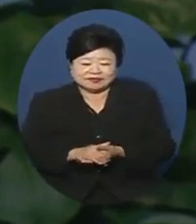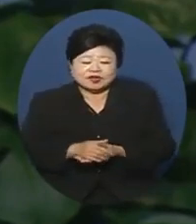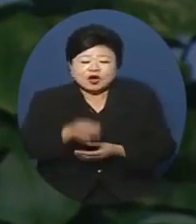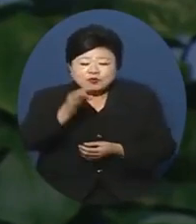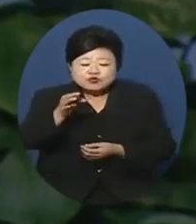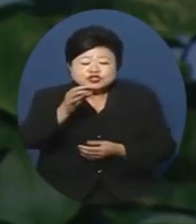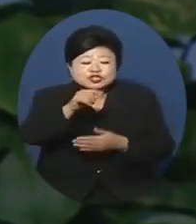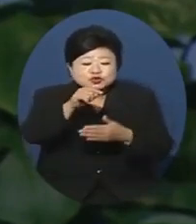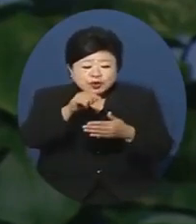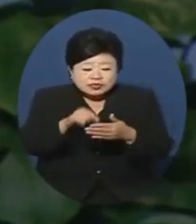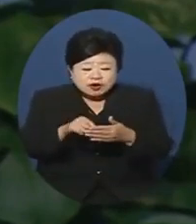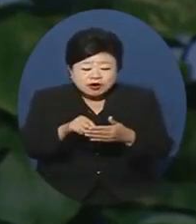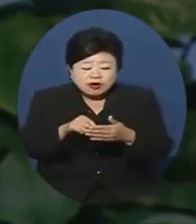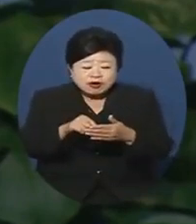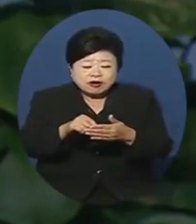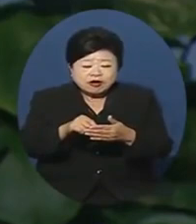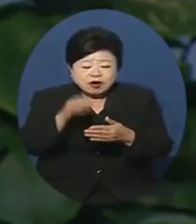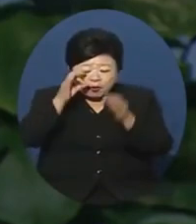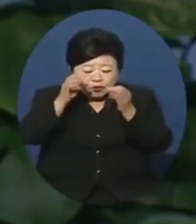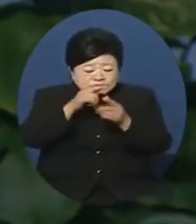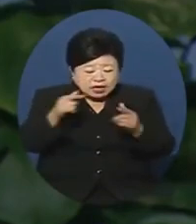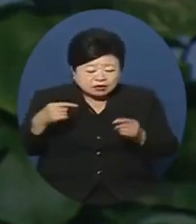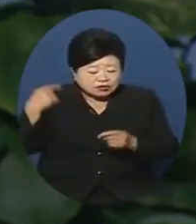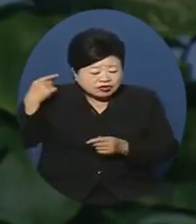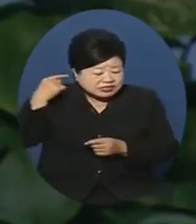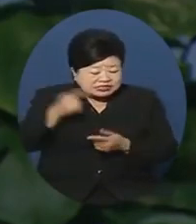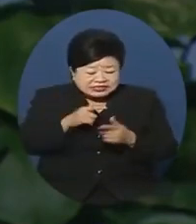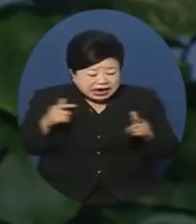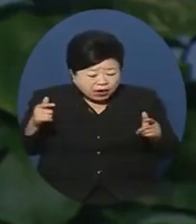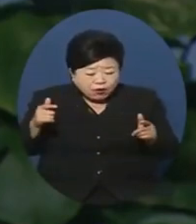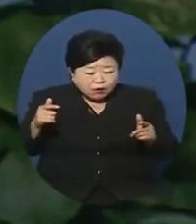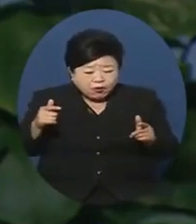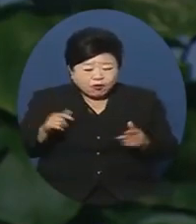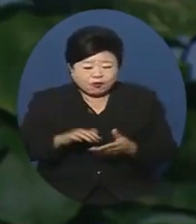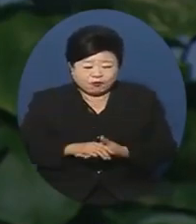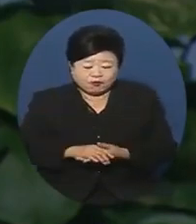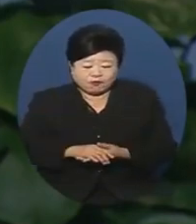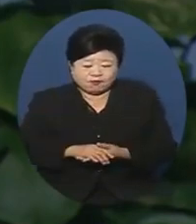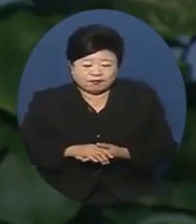물질 속에서 눈에 보이지 않고 귀에 들리지 않고